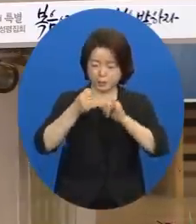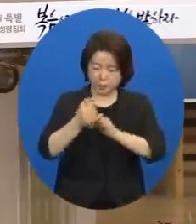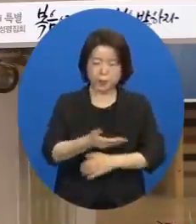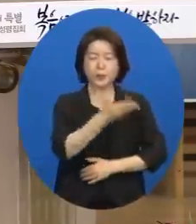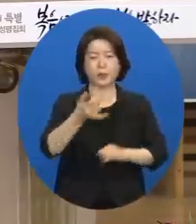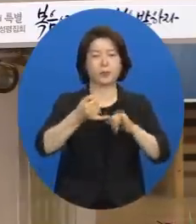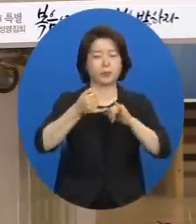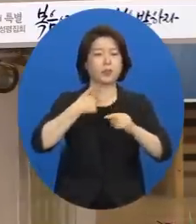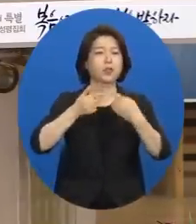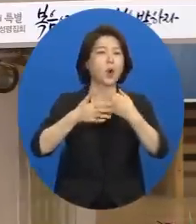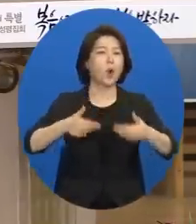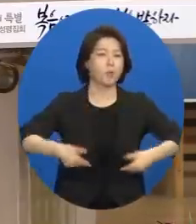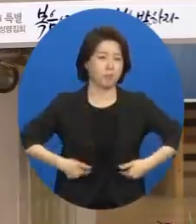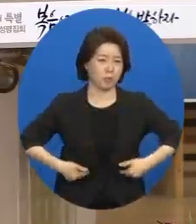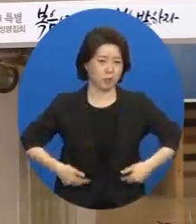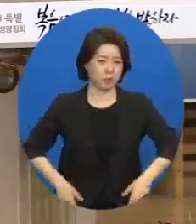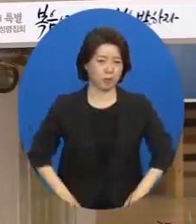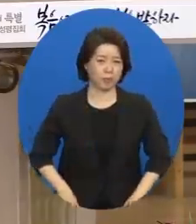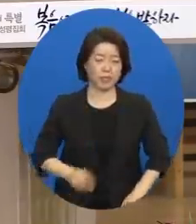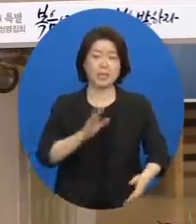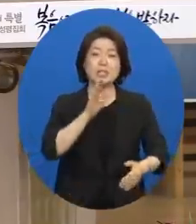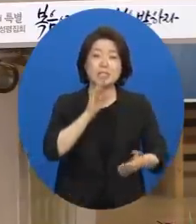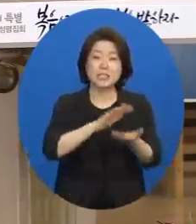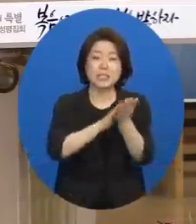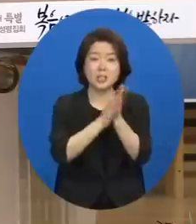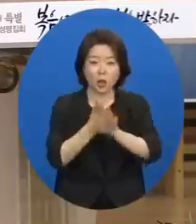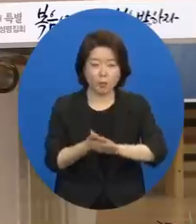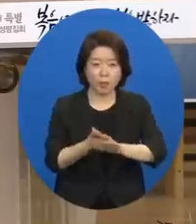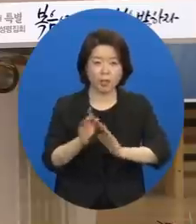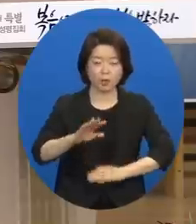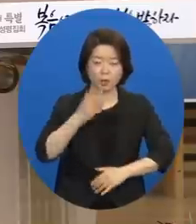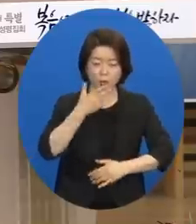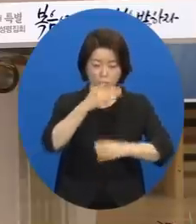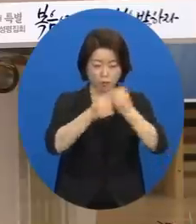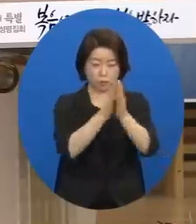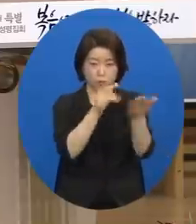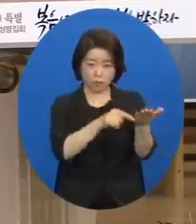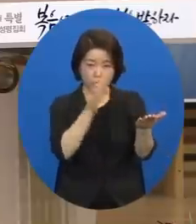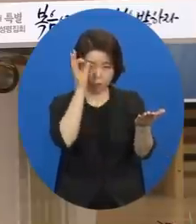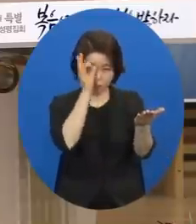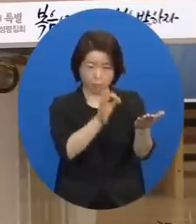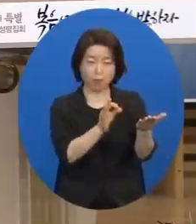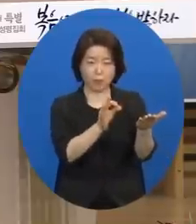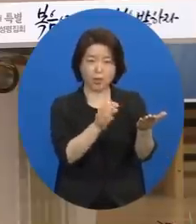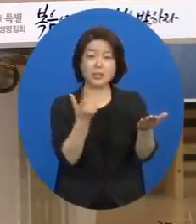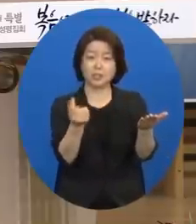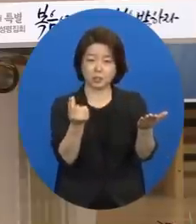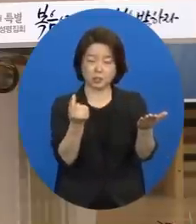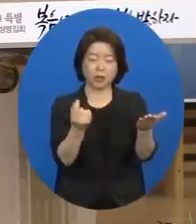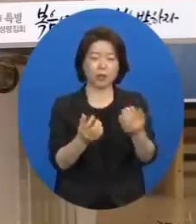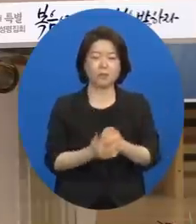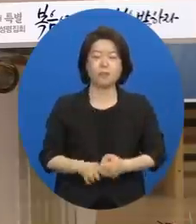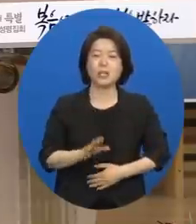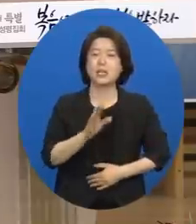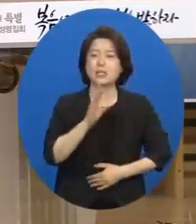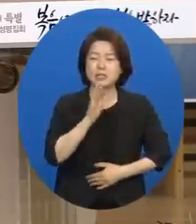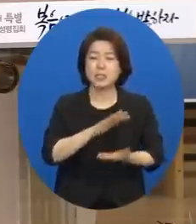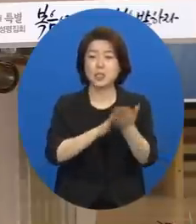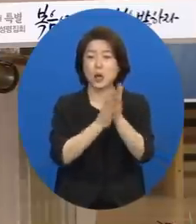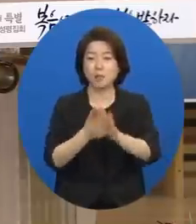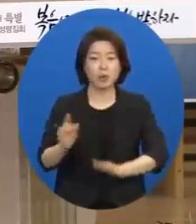경험하실 건데 이 진정한 변화는 오늘 여기 본문의 말씀에 하시는 말씀처럼 이 진정한